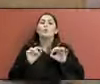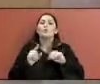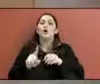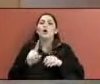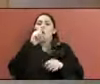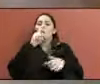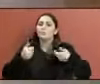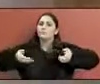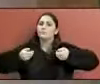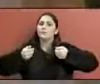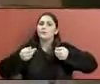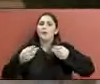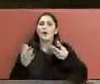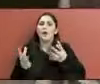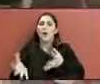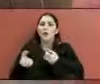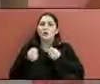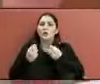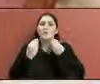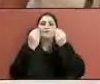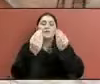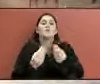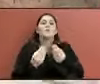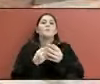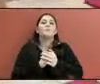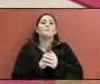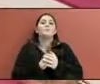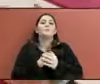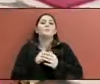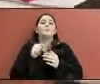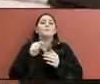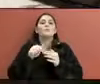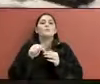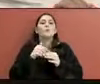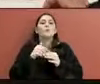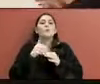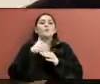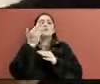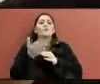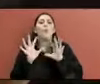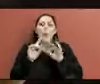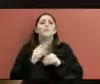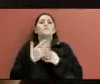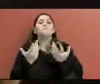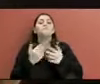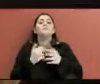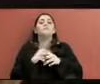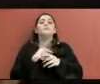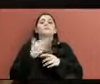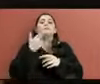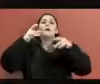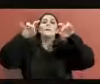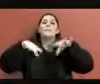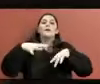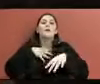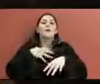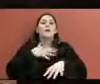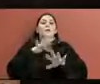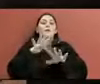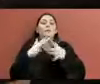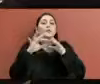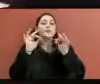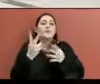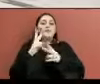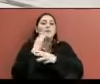tekerlekli sandalye alacağım. Ondan sonra öyle mi diyor? Tamam. Sigarayı bırakıyor vatandaşımız. Ondan